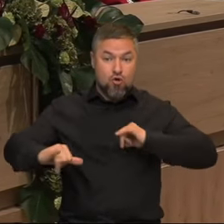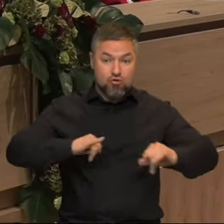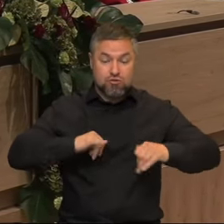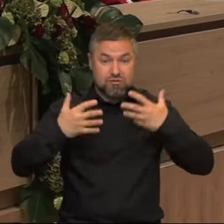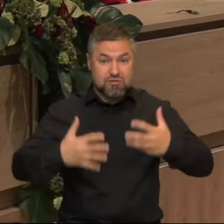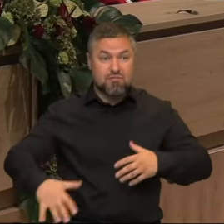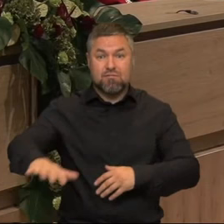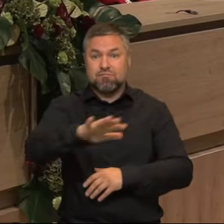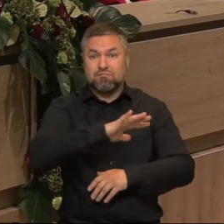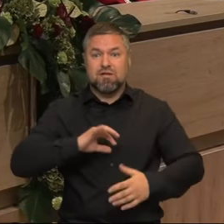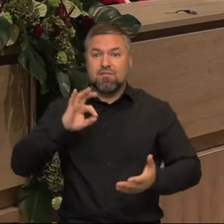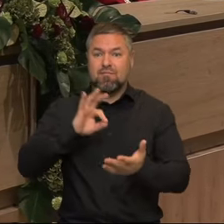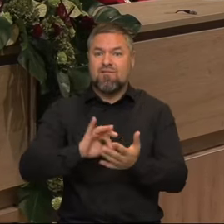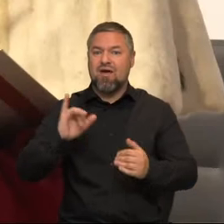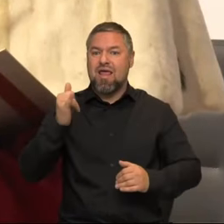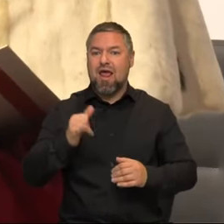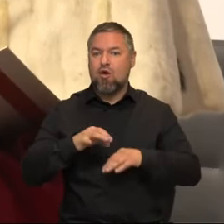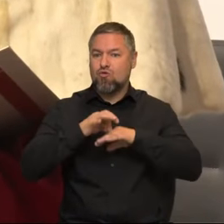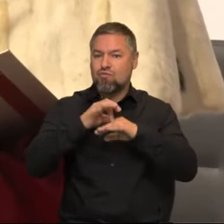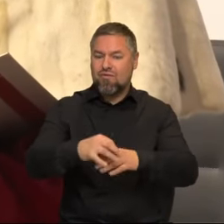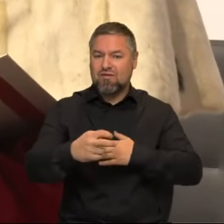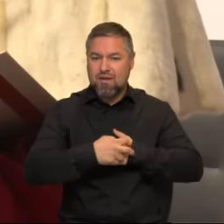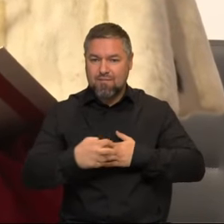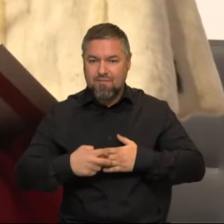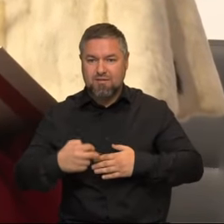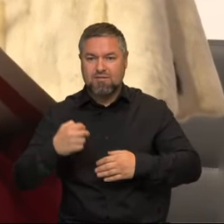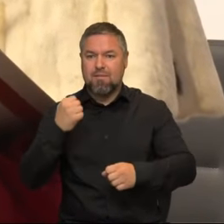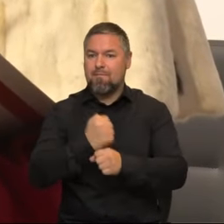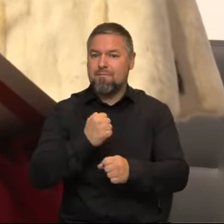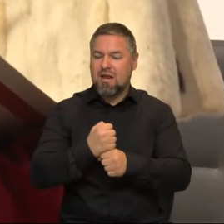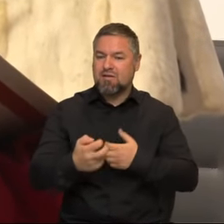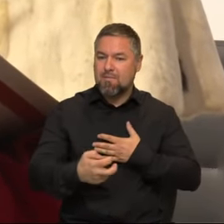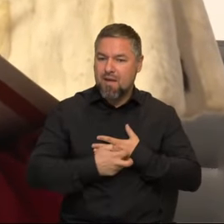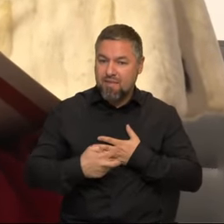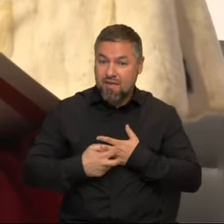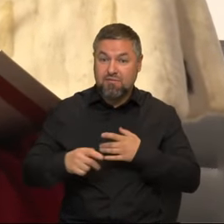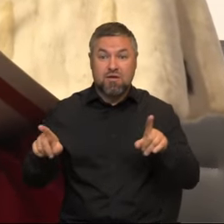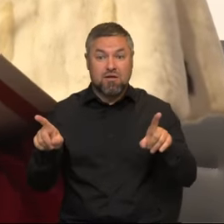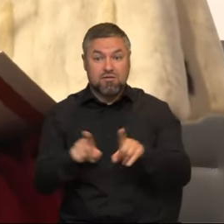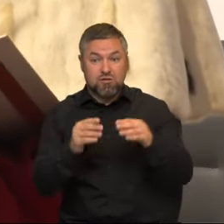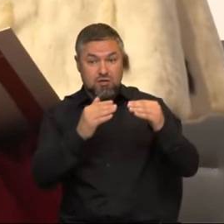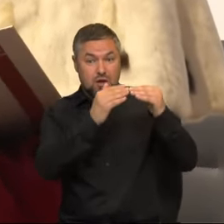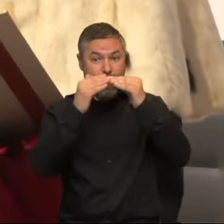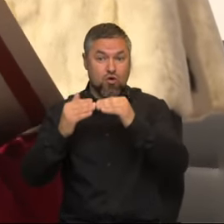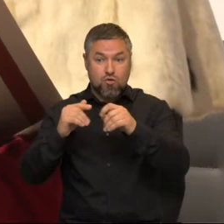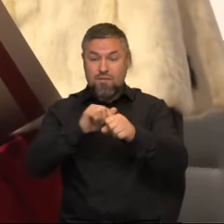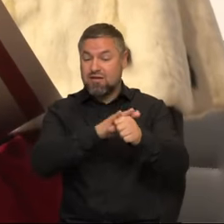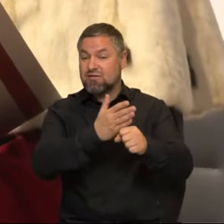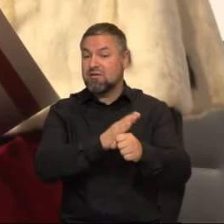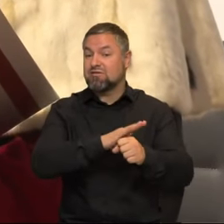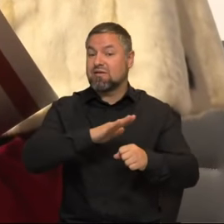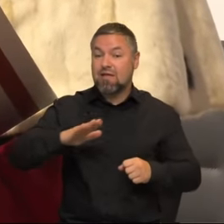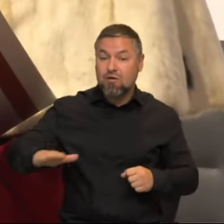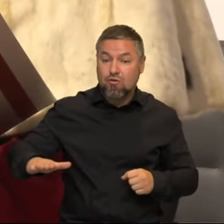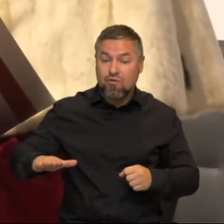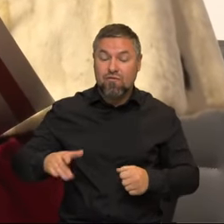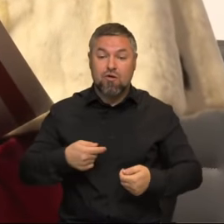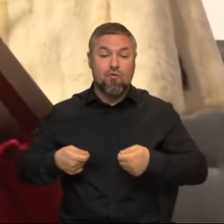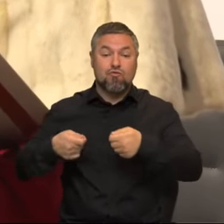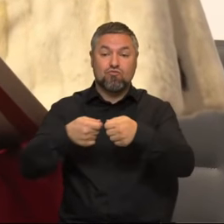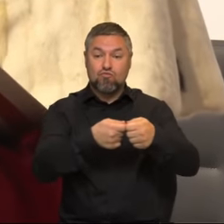ośrodki akademickie zapewniały wysoką jakość prowadzonych badań, prac badawczych, także na poziomie międzynarodowym, jak i